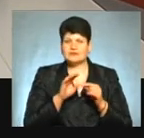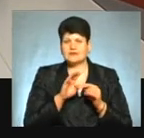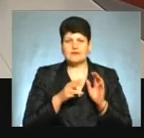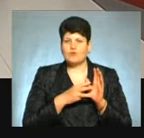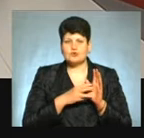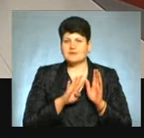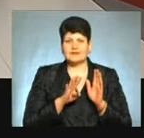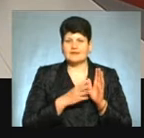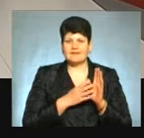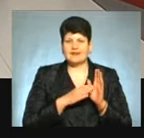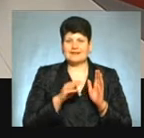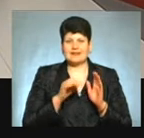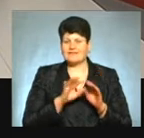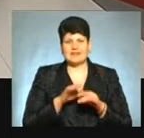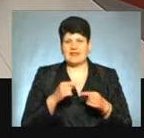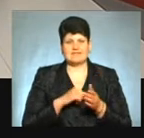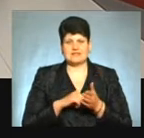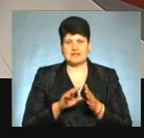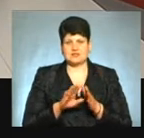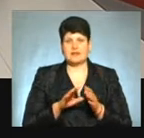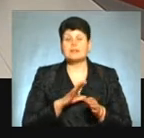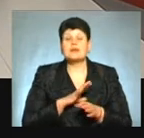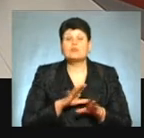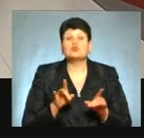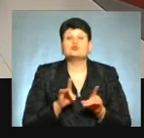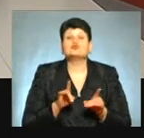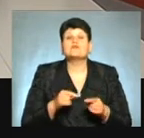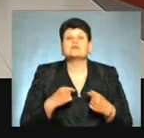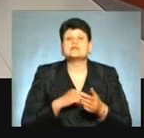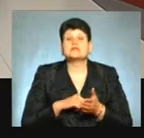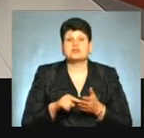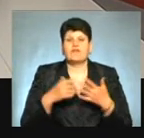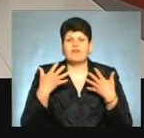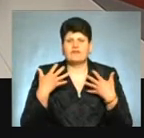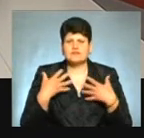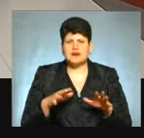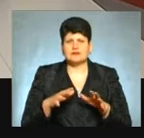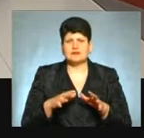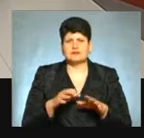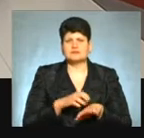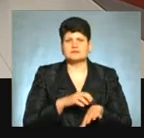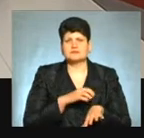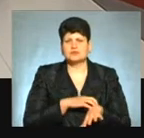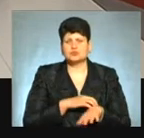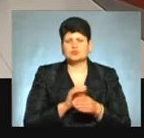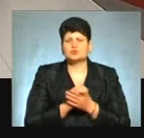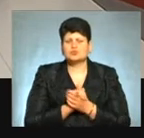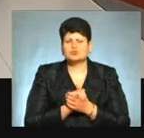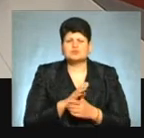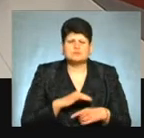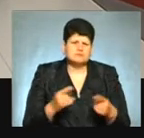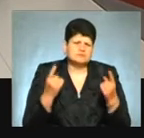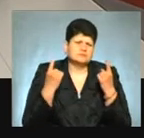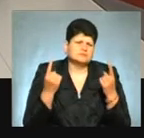8, ні 9 травня не відзначали. По великому рахунку відзначати не було з чого. Втрати Радянського Союзу були шалені. Ну,